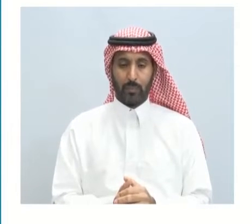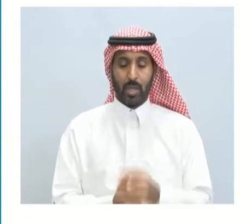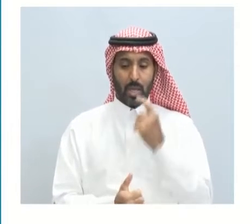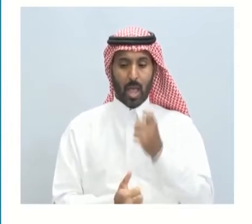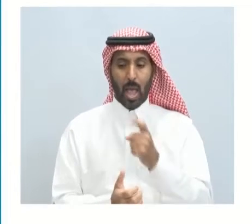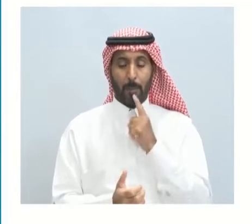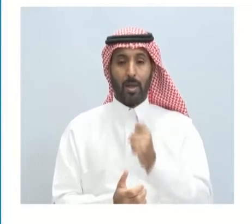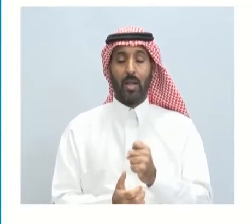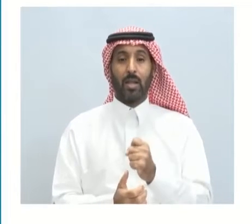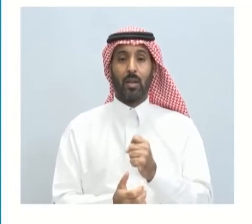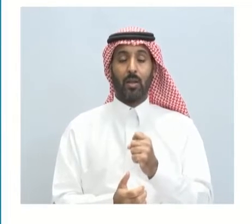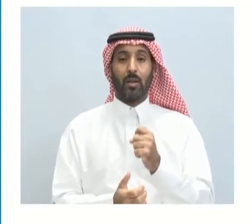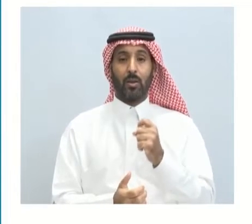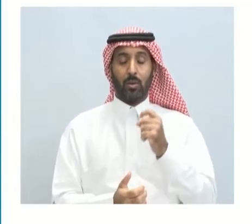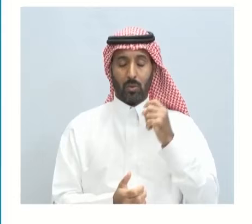1871